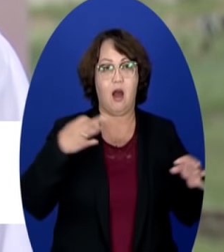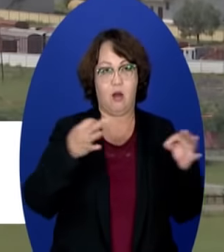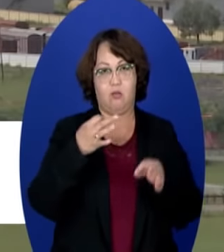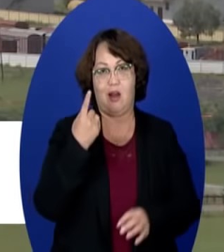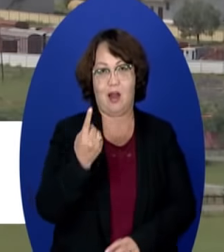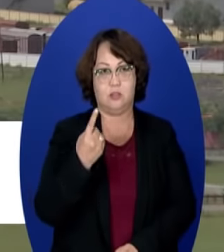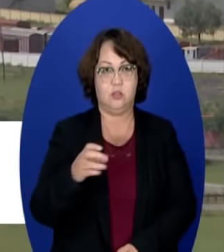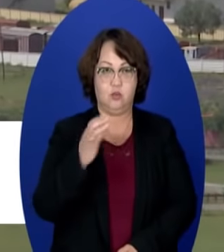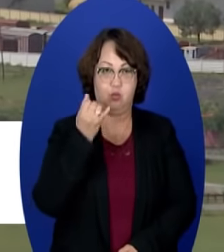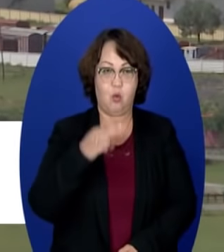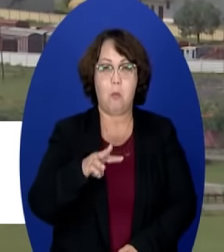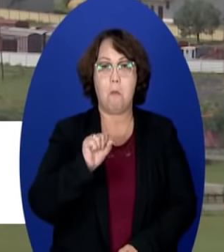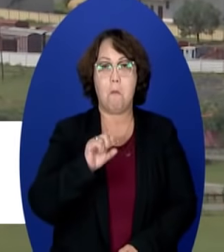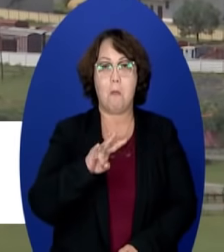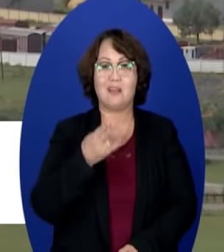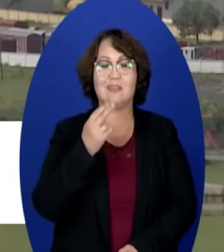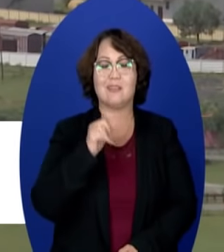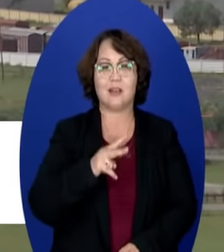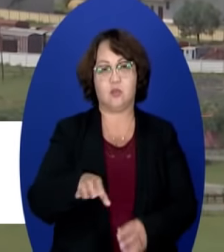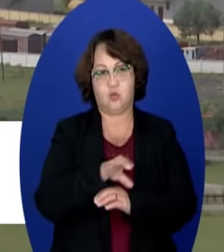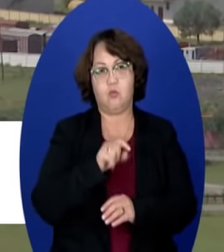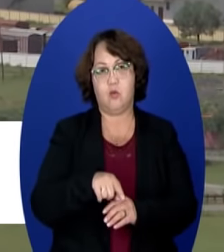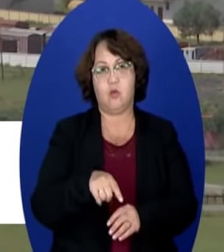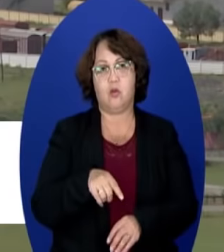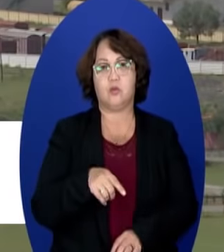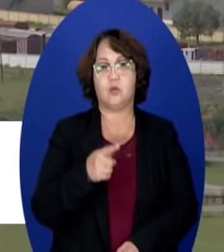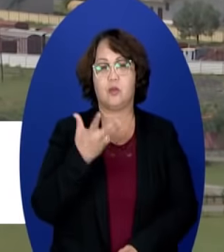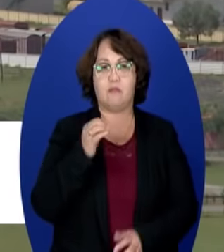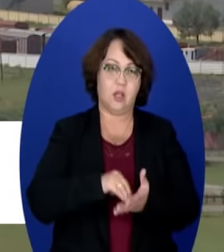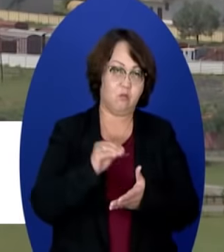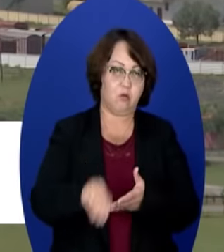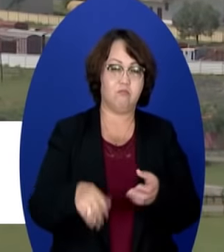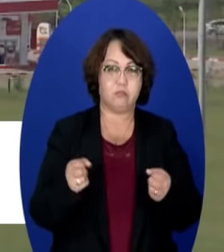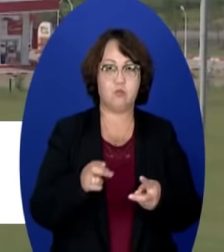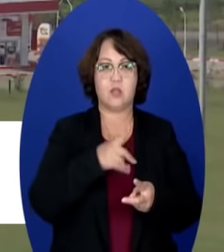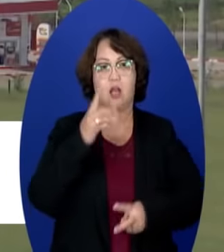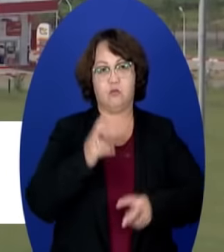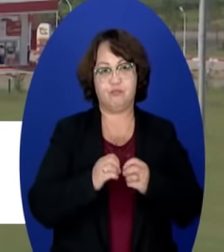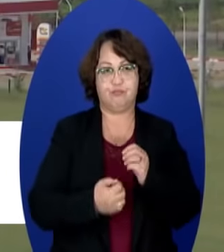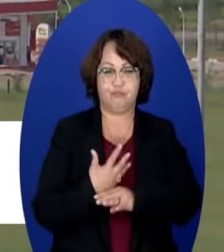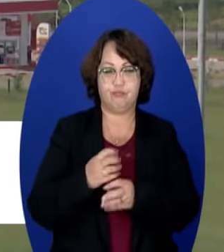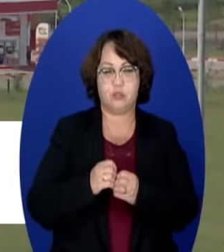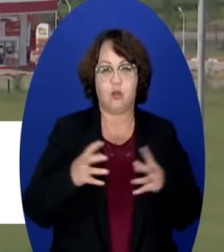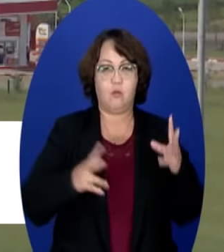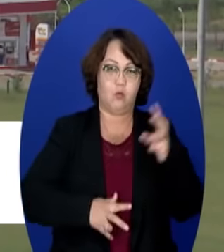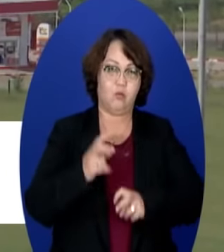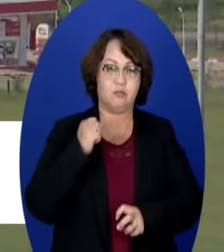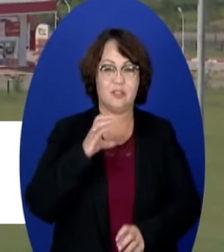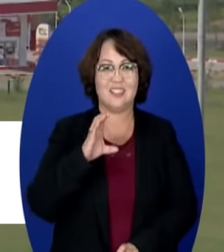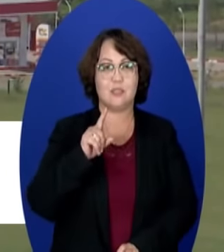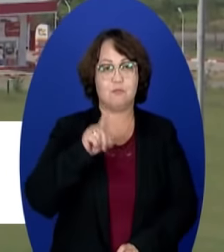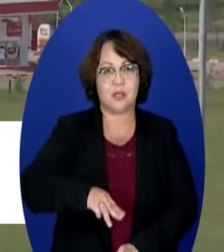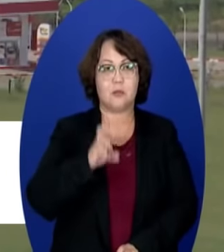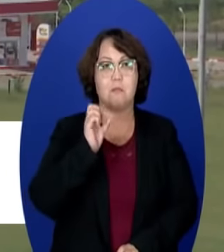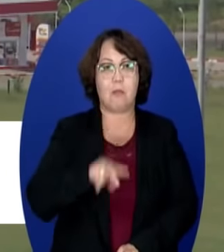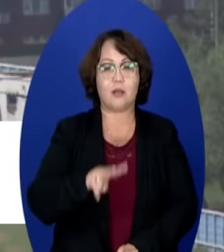болно. Мандал сум 2017 онд 150 тэрбум төгрөгийн бүтээгдэхүүн үйлдвэрлэсэн байна. Үүний дотор томоохон үйлдвэрлэгч болох Спирт Балбурам